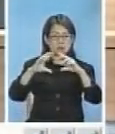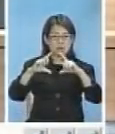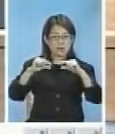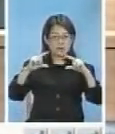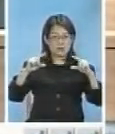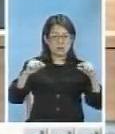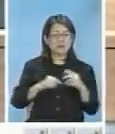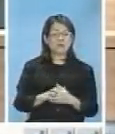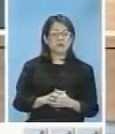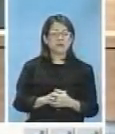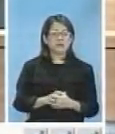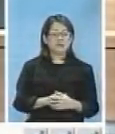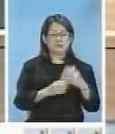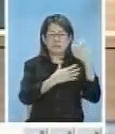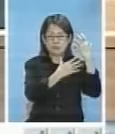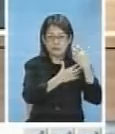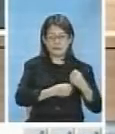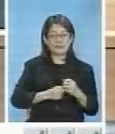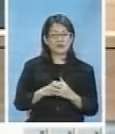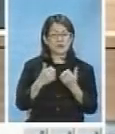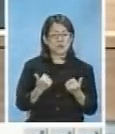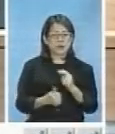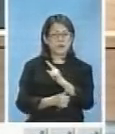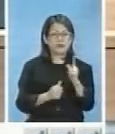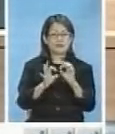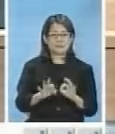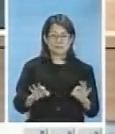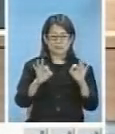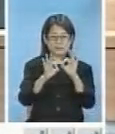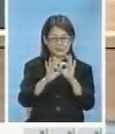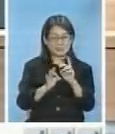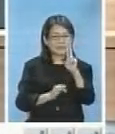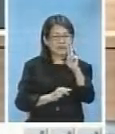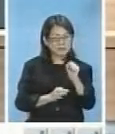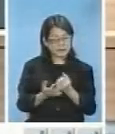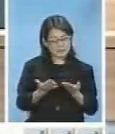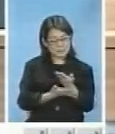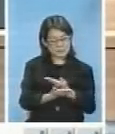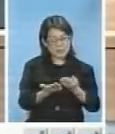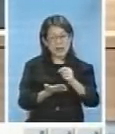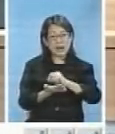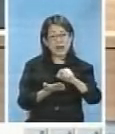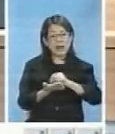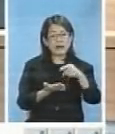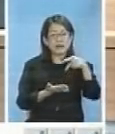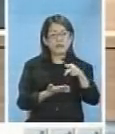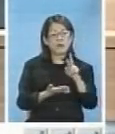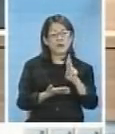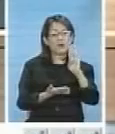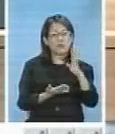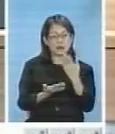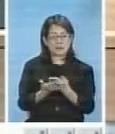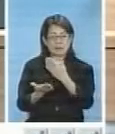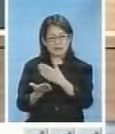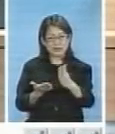ครับวันนี้เป็นวันสำคัญที่สภาได้พิจารณาร่างพระราชบัญญัติรายจ่ายประ